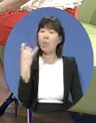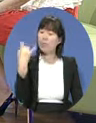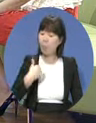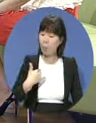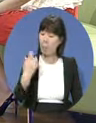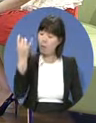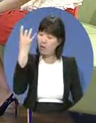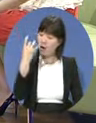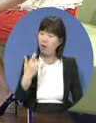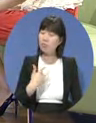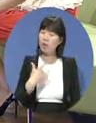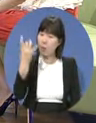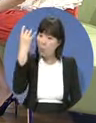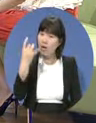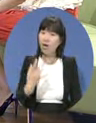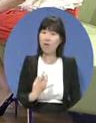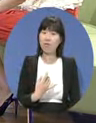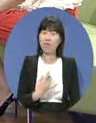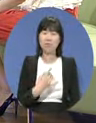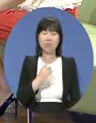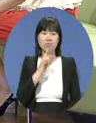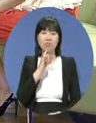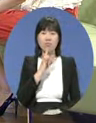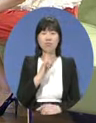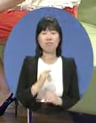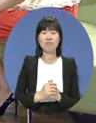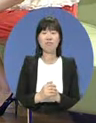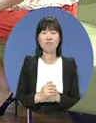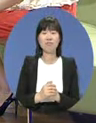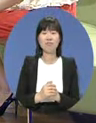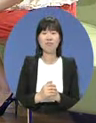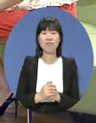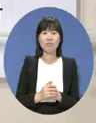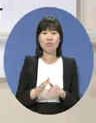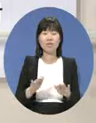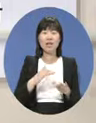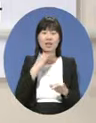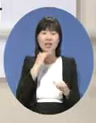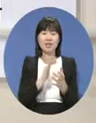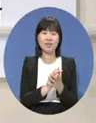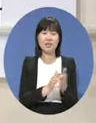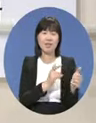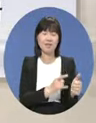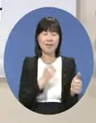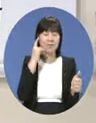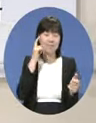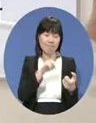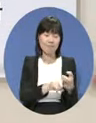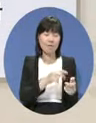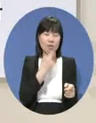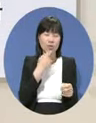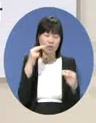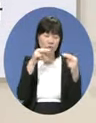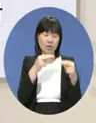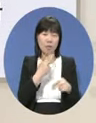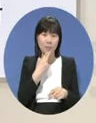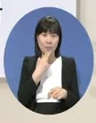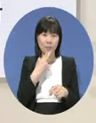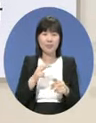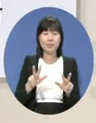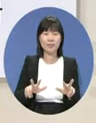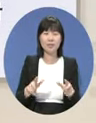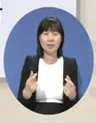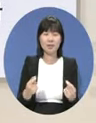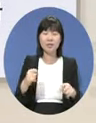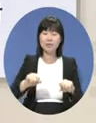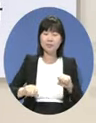내가 원래 그래 제일 듣기 싫은 거죠. 내가 원래 그래 이거 그런 거. 그 다음에 또래 아이들에게 주의를 기울이지도 않고 눈도 마주치지 않고 이제